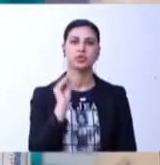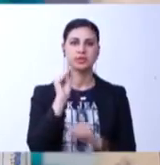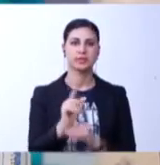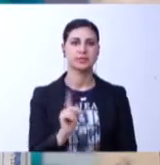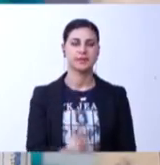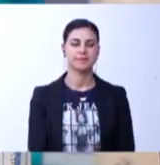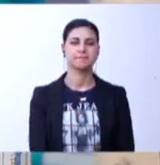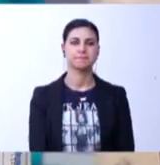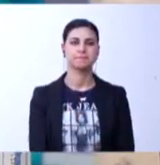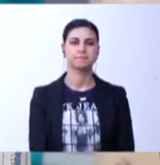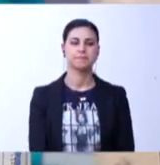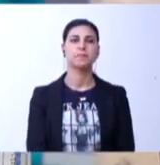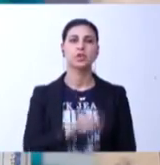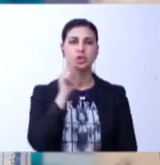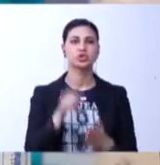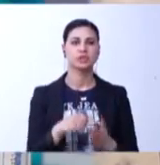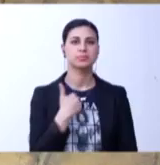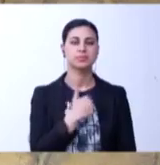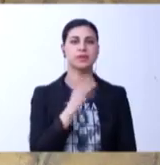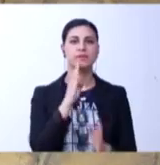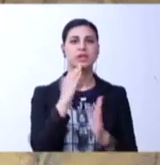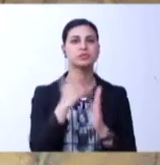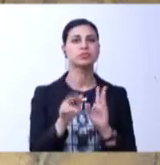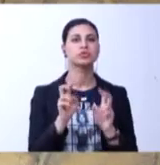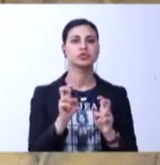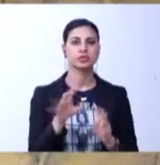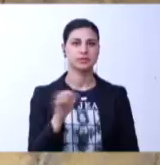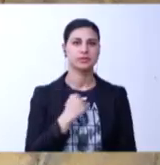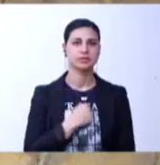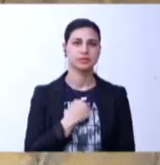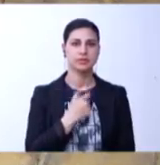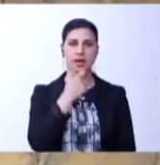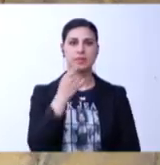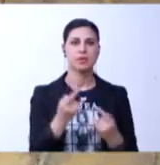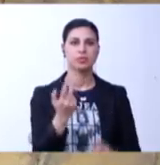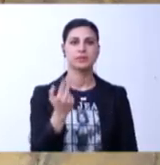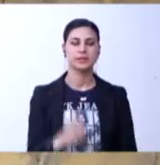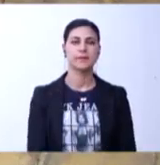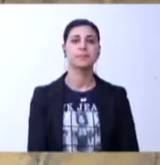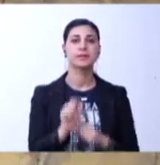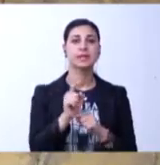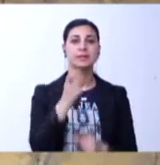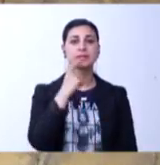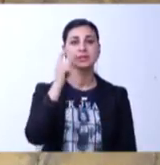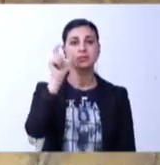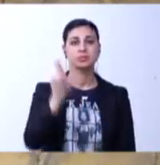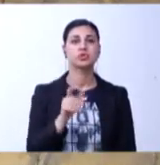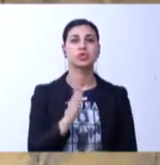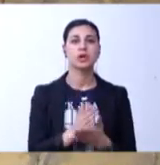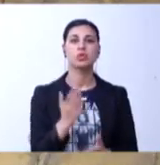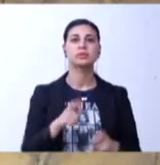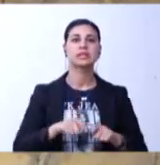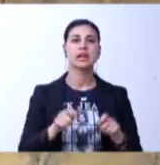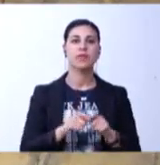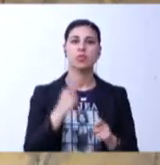დამატება. მე მაშინ დაგისვამთ, დაგვისვიკითხოთ, თორე გაგვიგბრაზდა ხომ აყურებელი. დიახ, 11 წლის ბიჭზეა საუბარი, რომელსაც დარღვეული